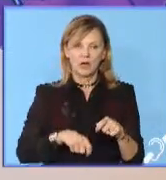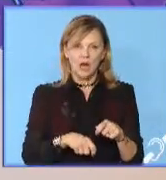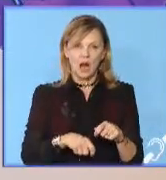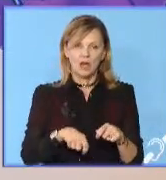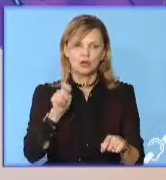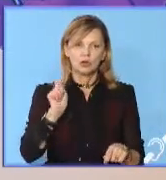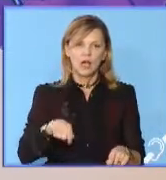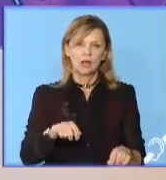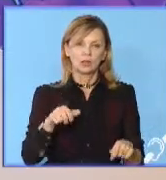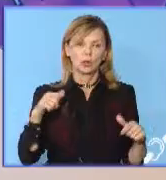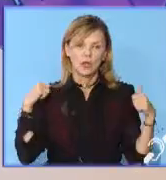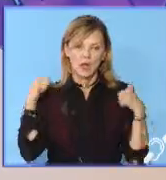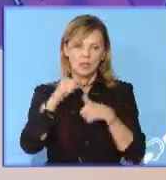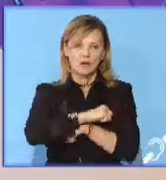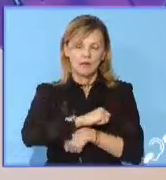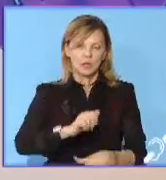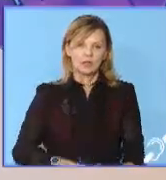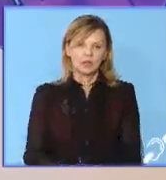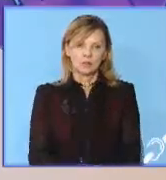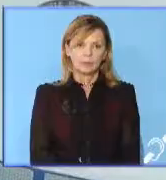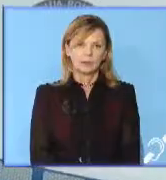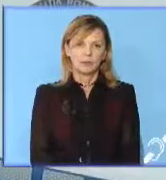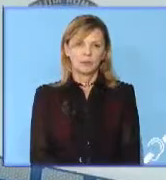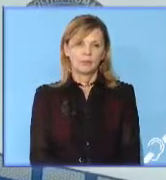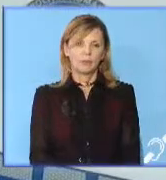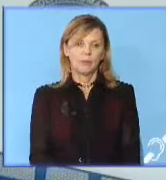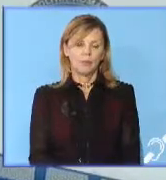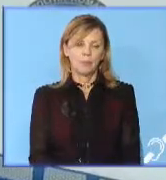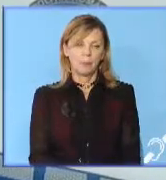judecătoriei Drobeta, Turnul Severin.